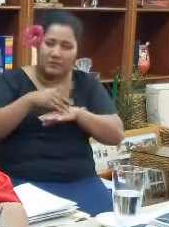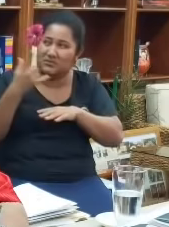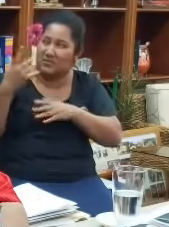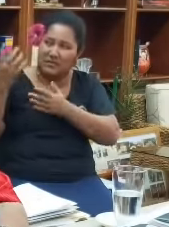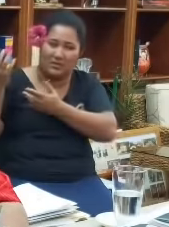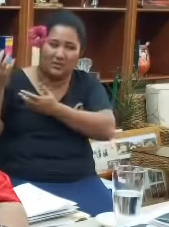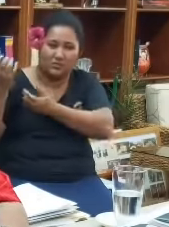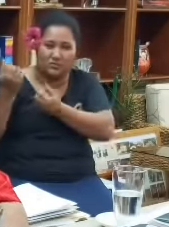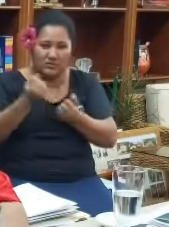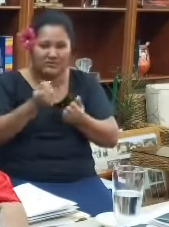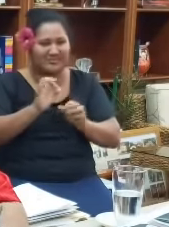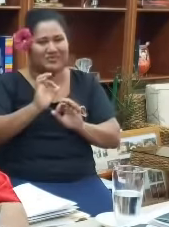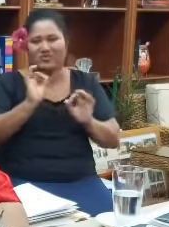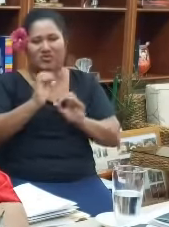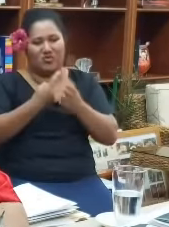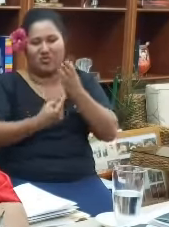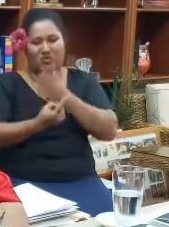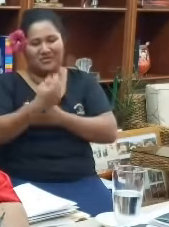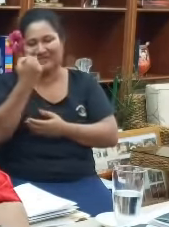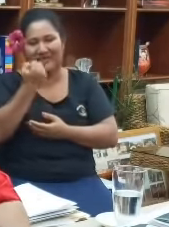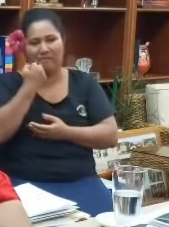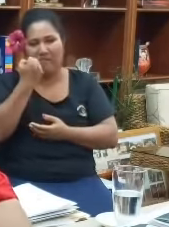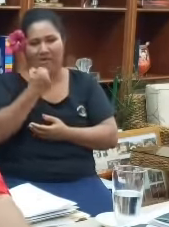Ele na samo afiat